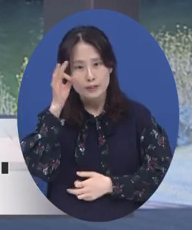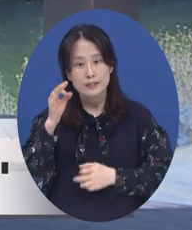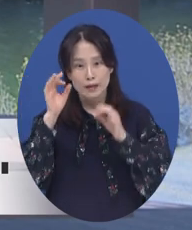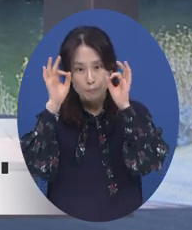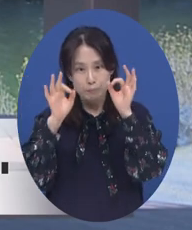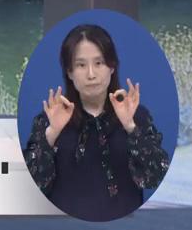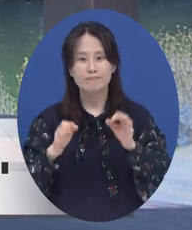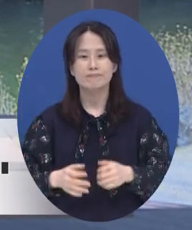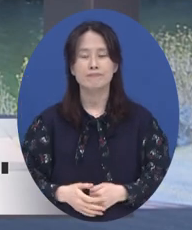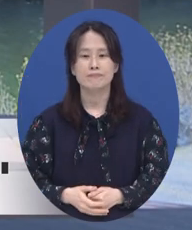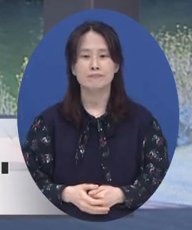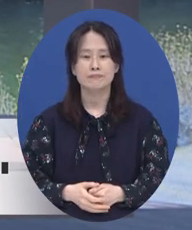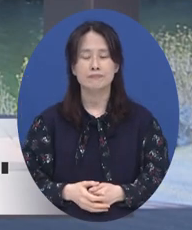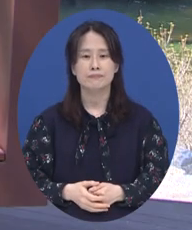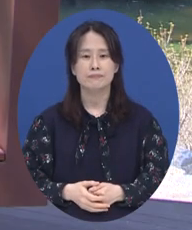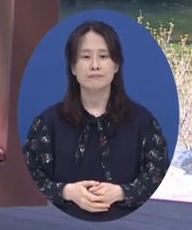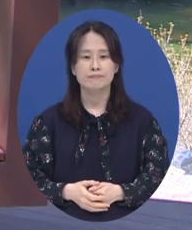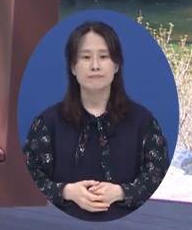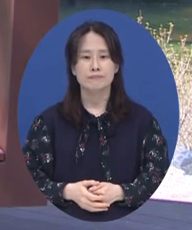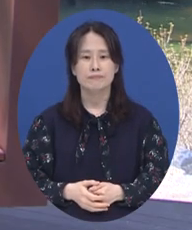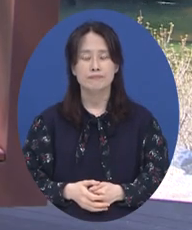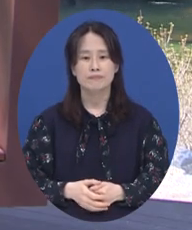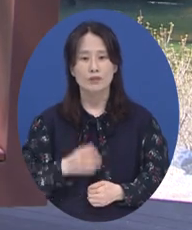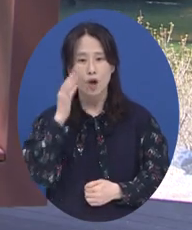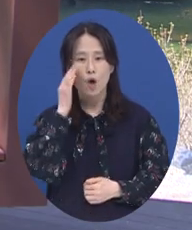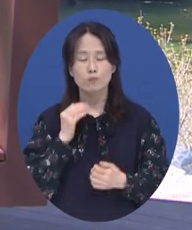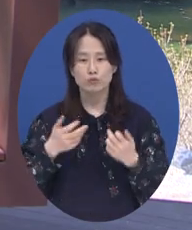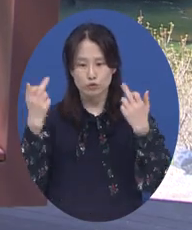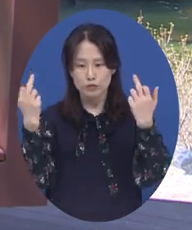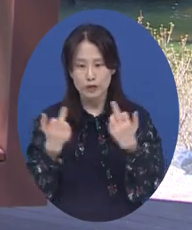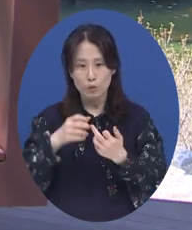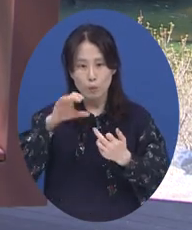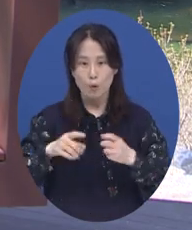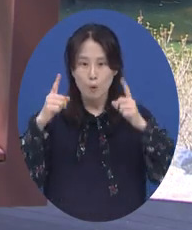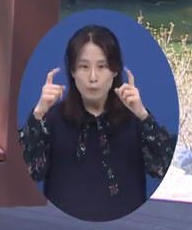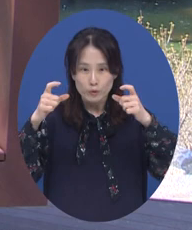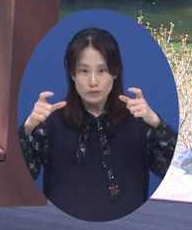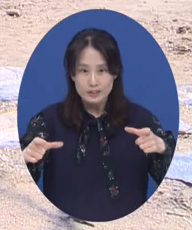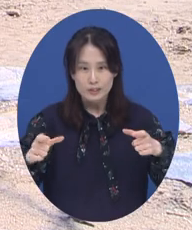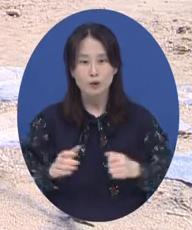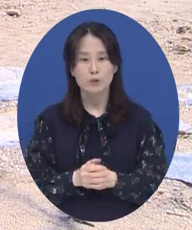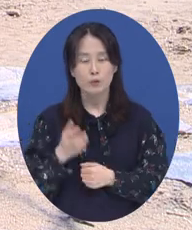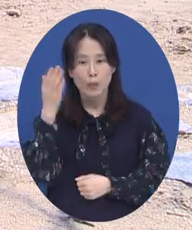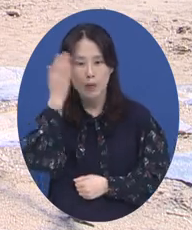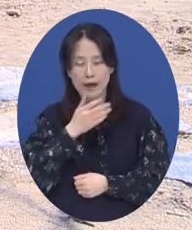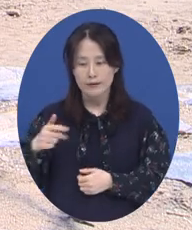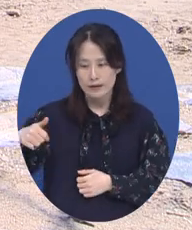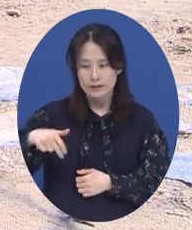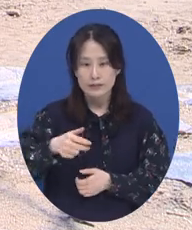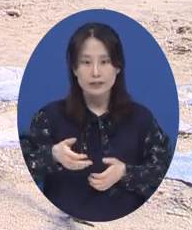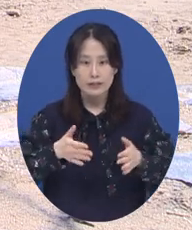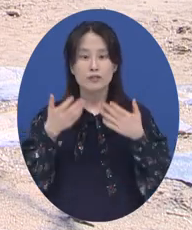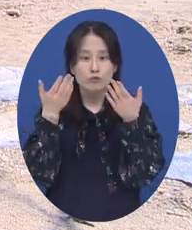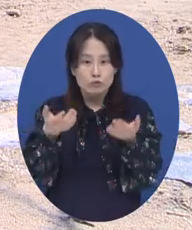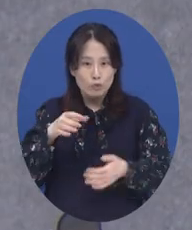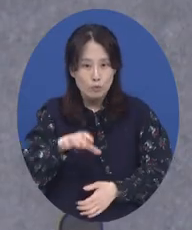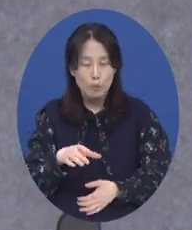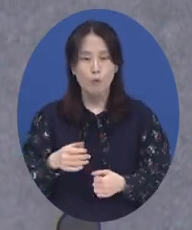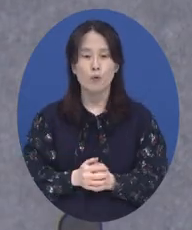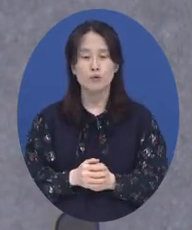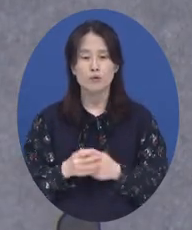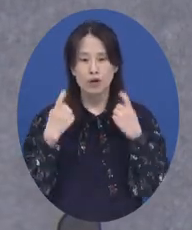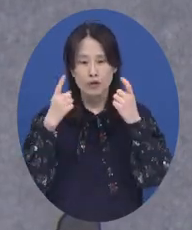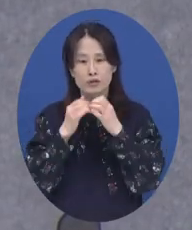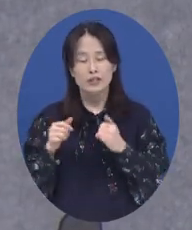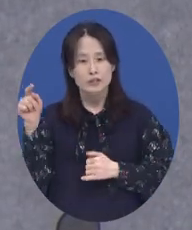찾아 살펴봤습니다 푸른 계곡을 배경으로 한 포토 좀 붙어 잘 닦인 산책 길 과 쉼터